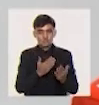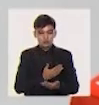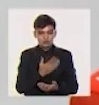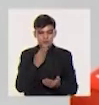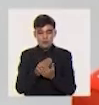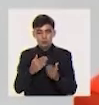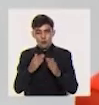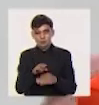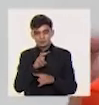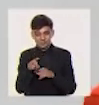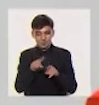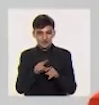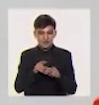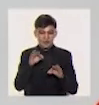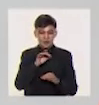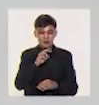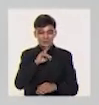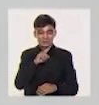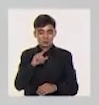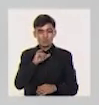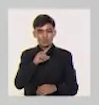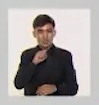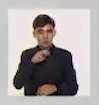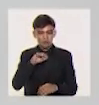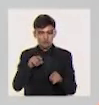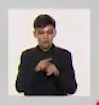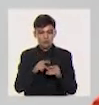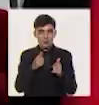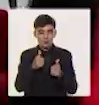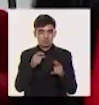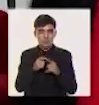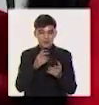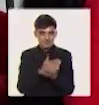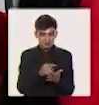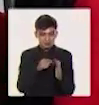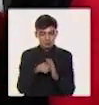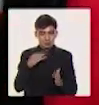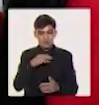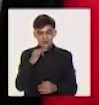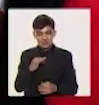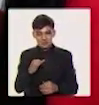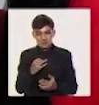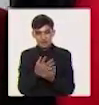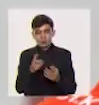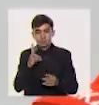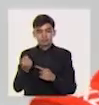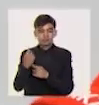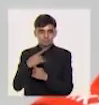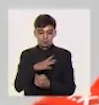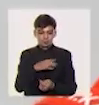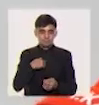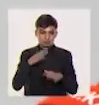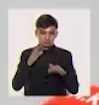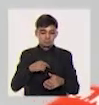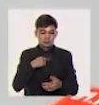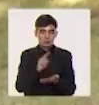үйіңе келгенің деген сияқты бір үлкен жақсы сөздері бар ішінде. Енді сұранысқа орындап бердесе, міндетті